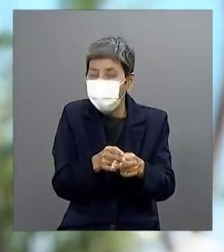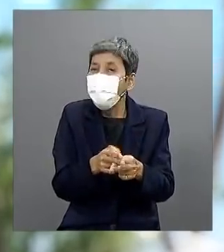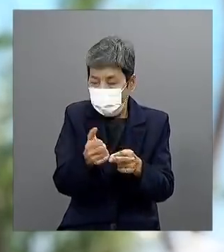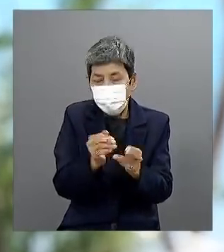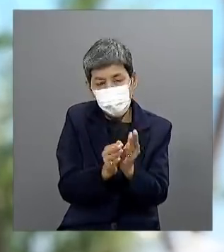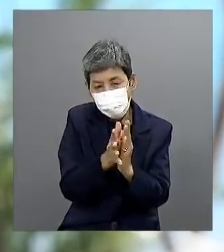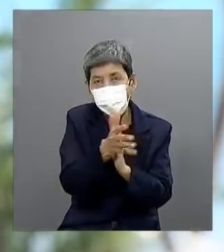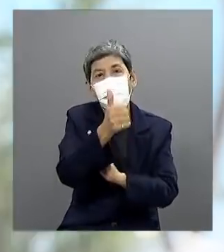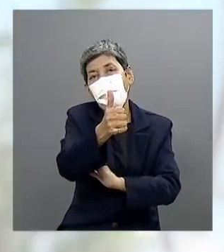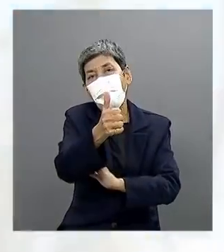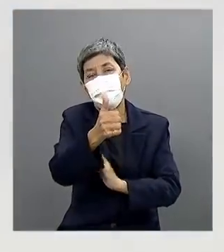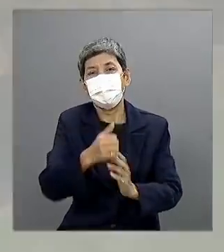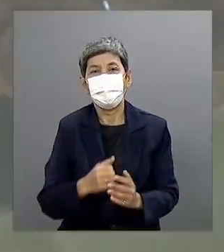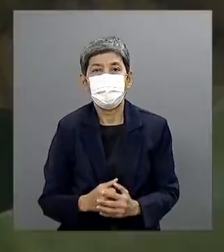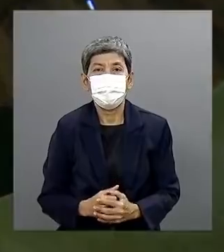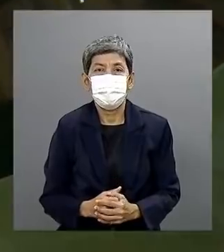ได้